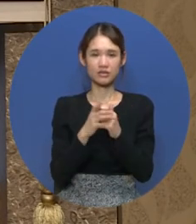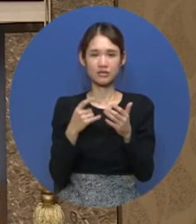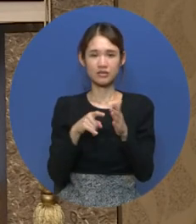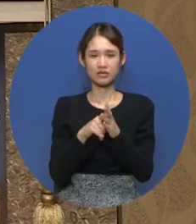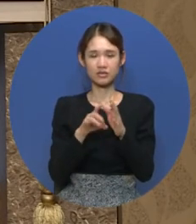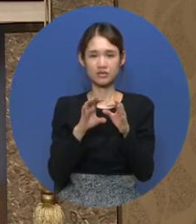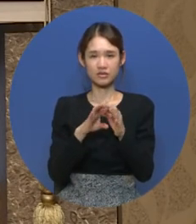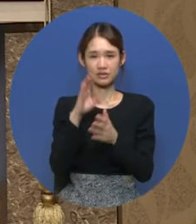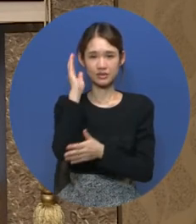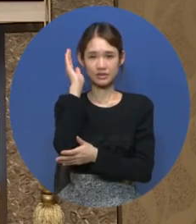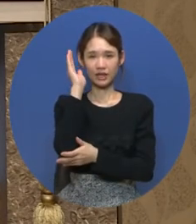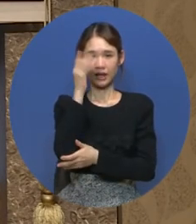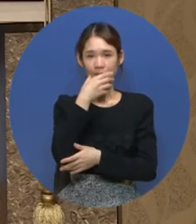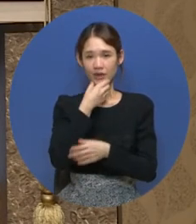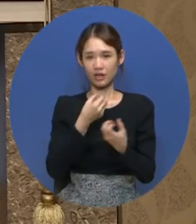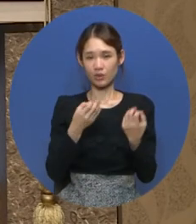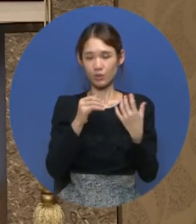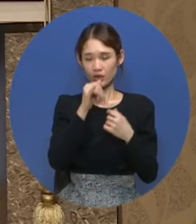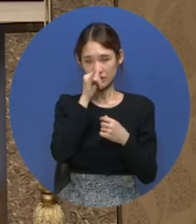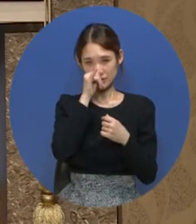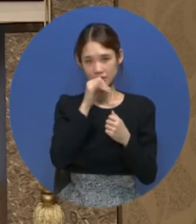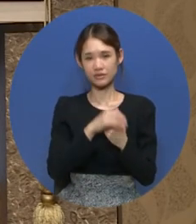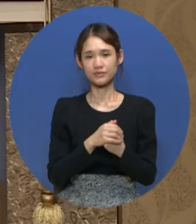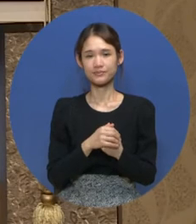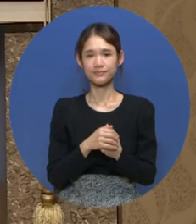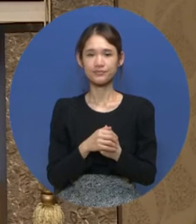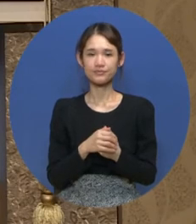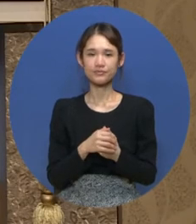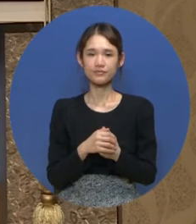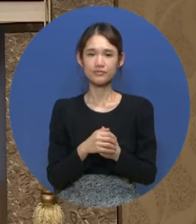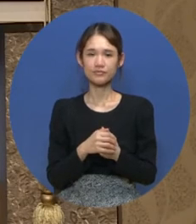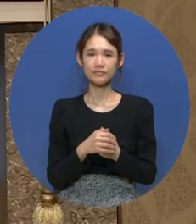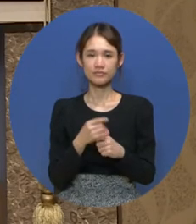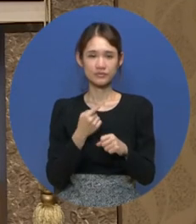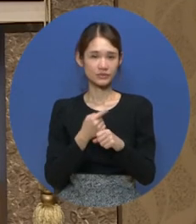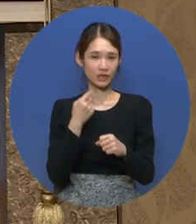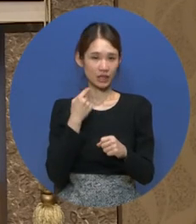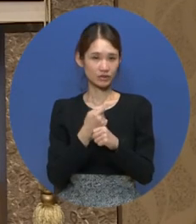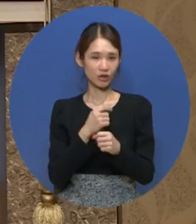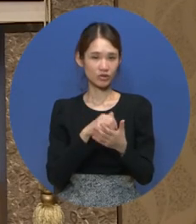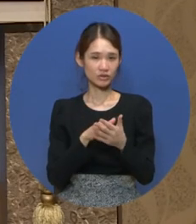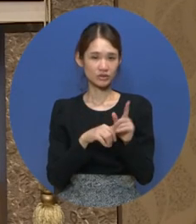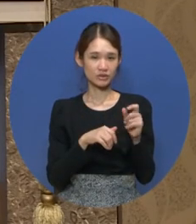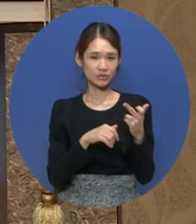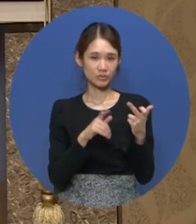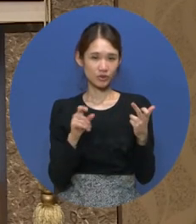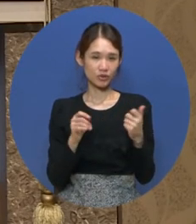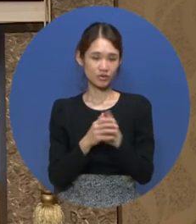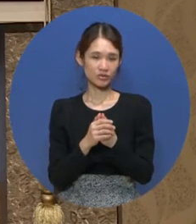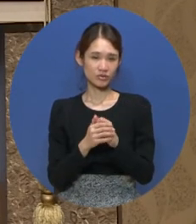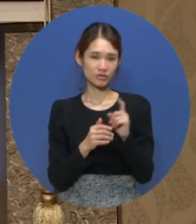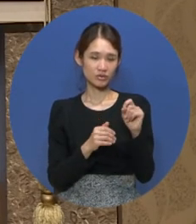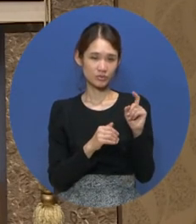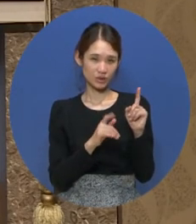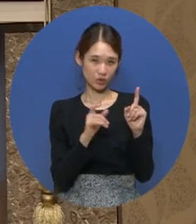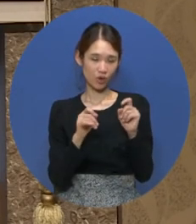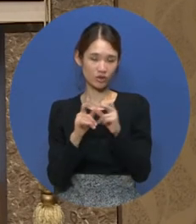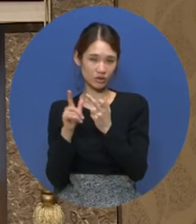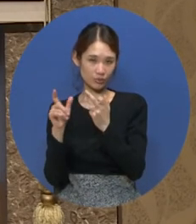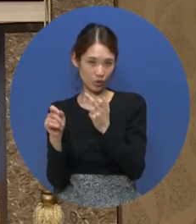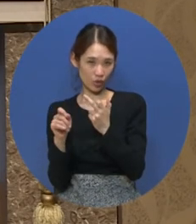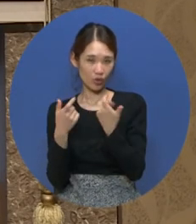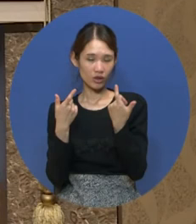대한 부분들에 대한 우리가 세미 너를 다시 또 네 죄를 했습니다 향연 12월에 열렸네요 이럴 하고 12월달에